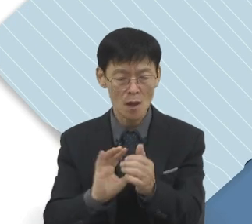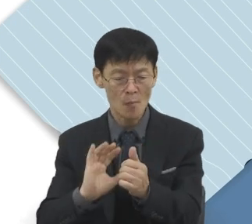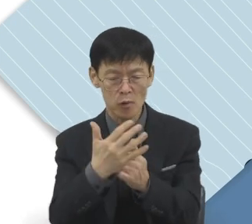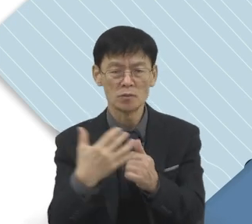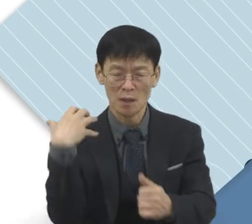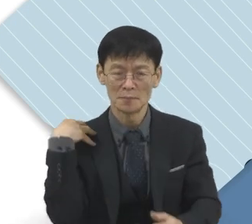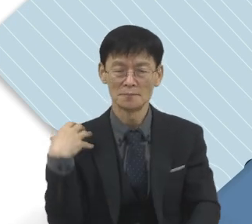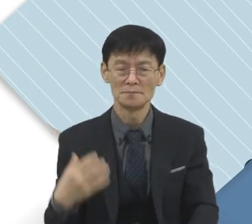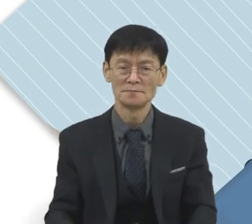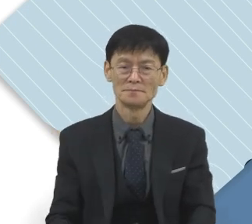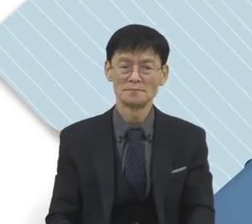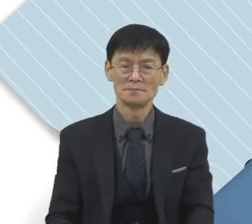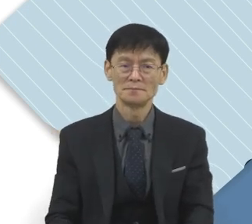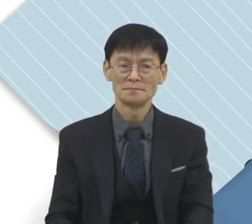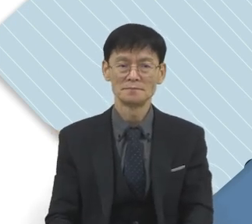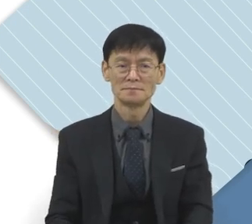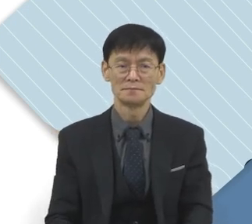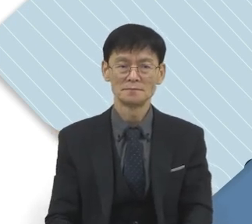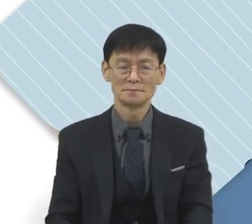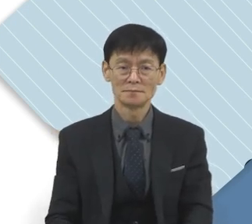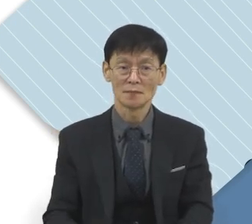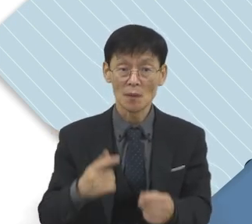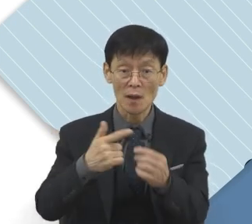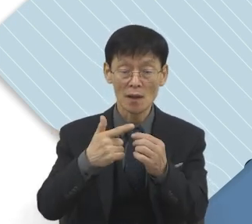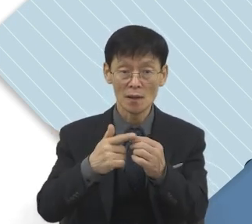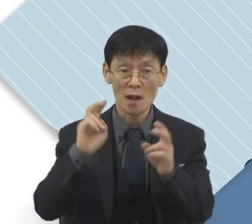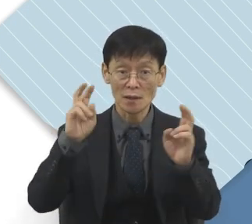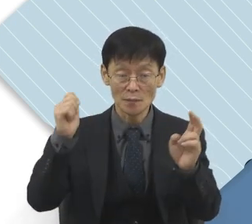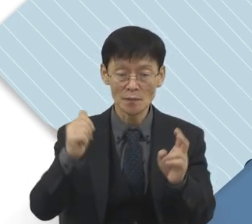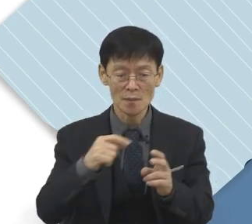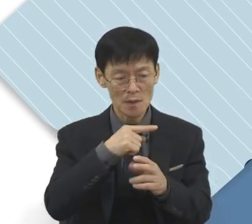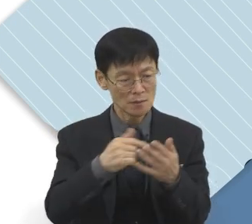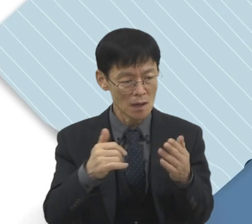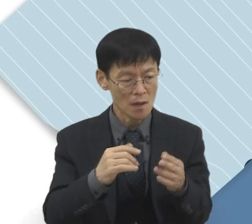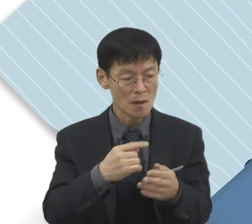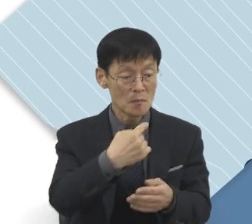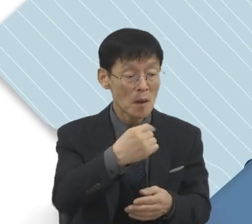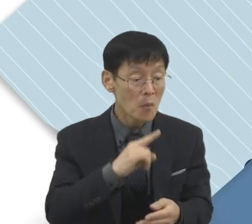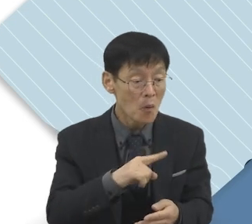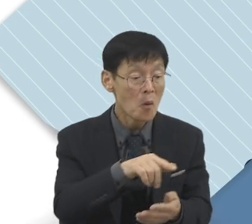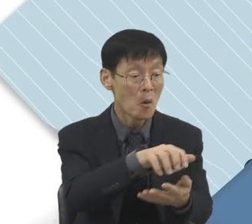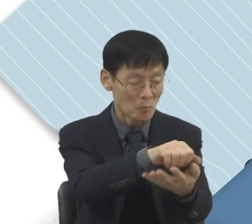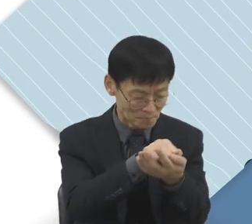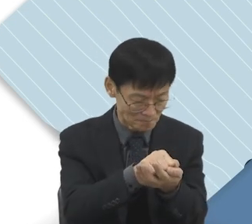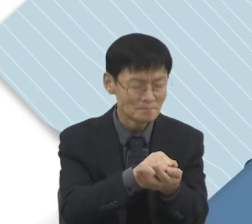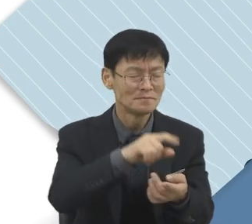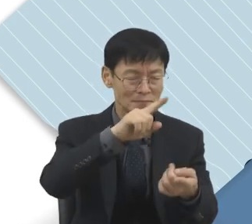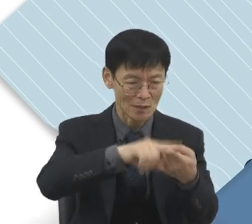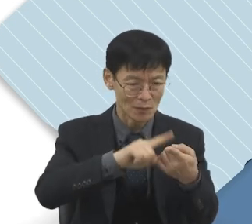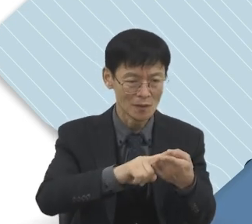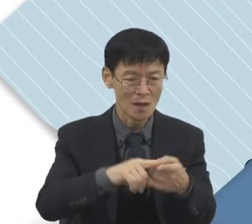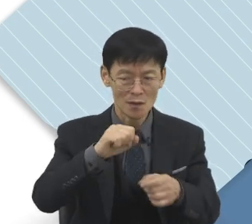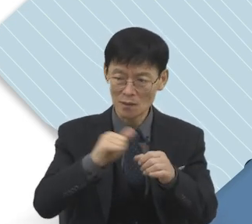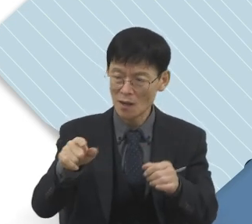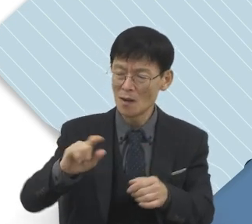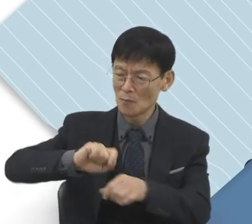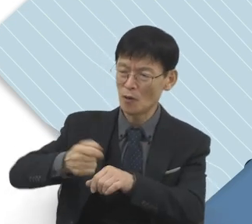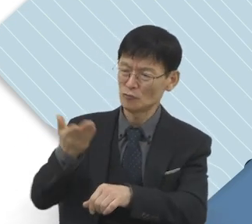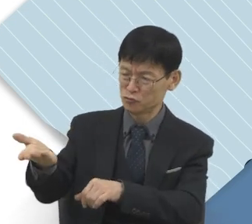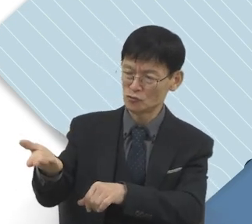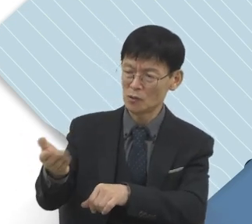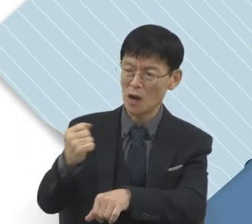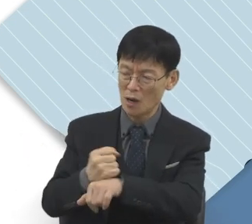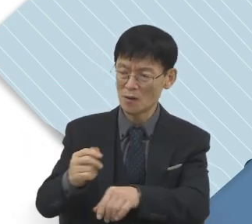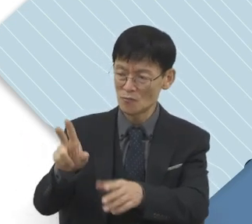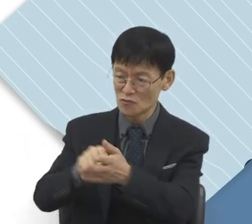않도록 보호해줘야 합니다. 여섯째, 사업주는 피해자의 생각을 존중해서 행위자에게 벌을 주는